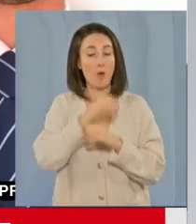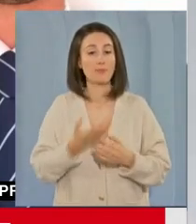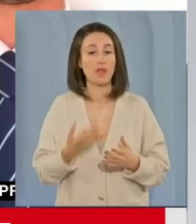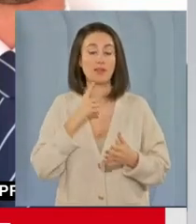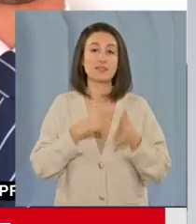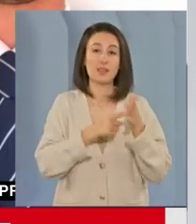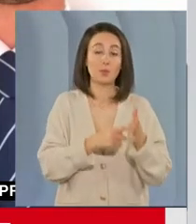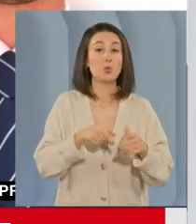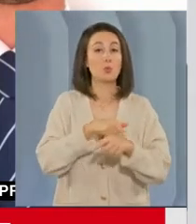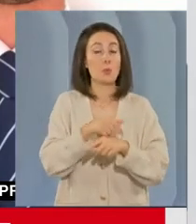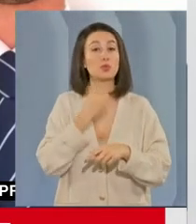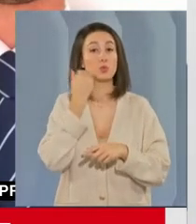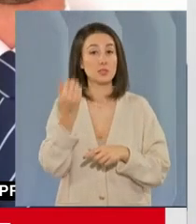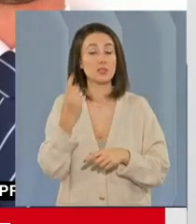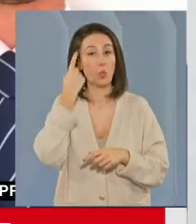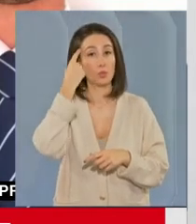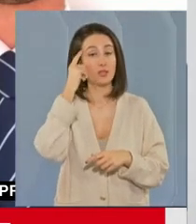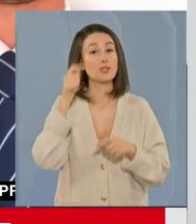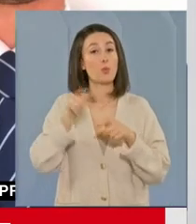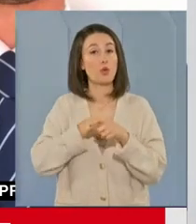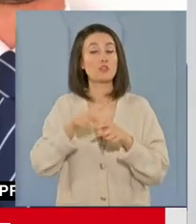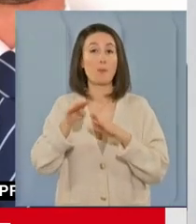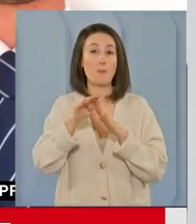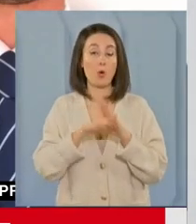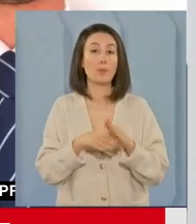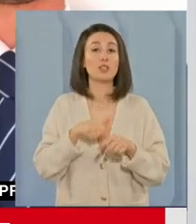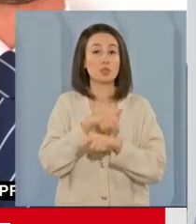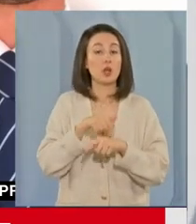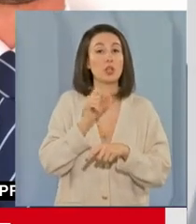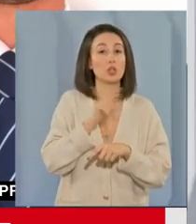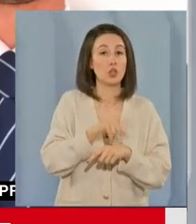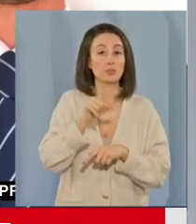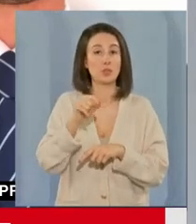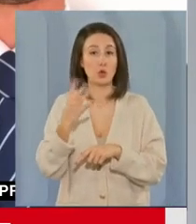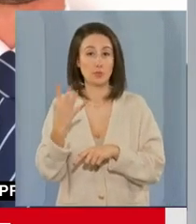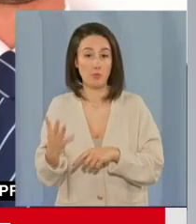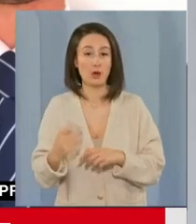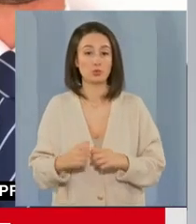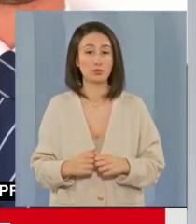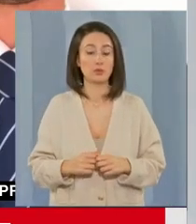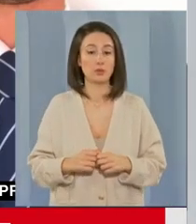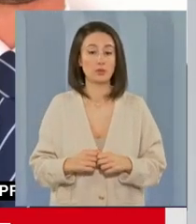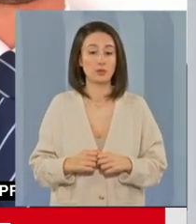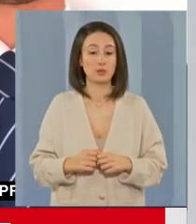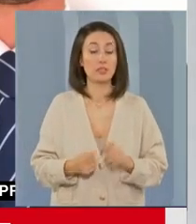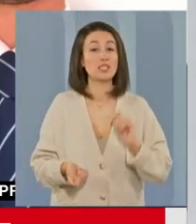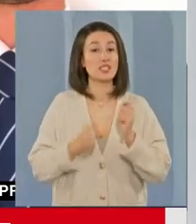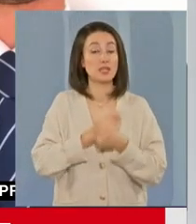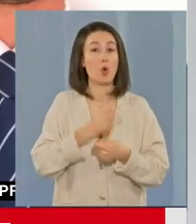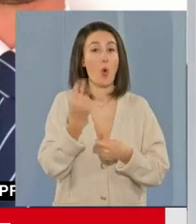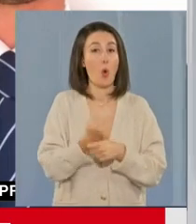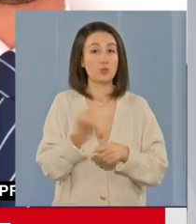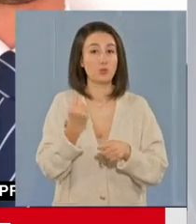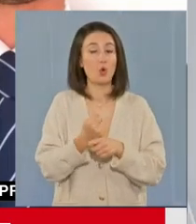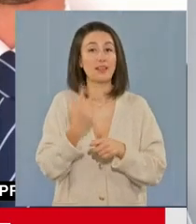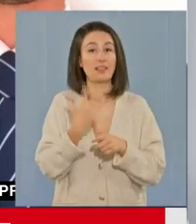că din momentul în care s-au gândit să modifice programul din ture de 12-24 în schimburea câte 8 ore de